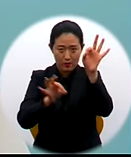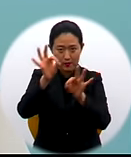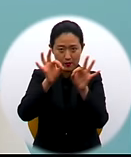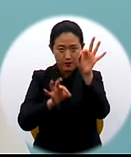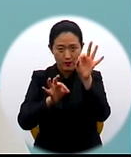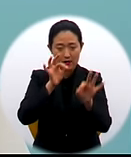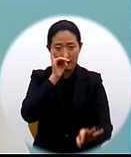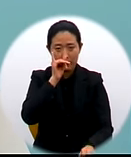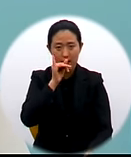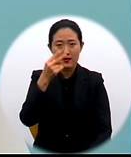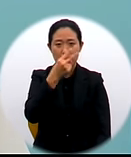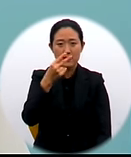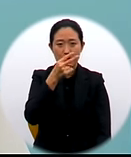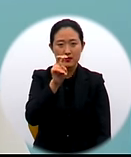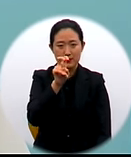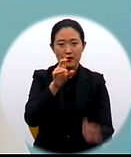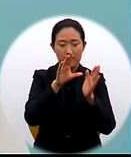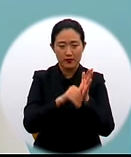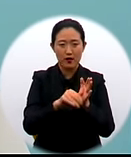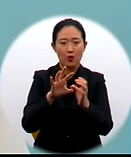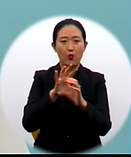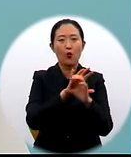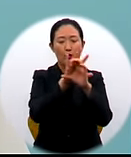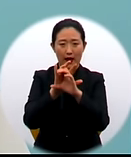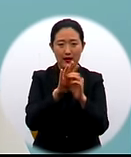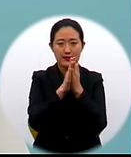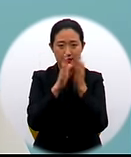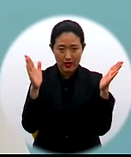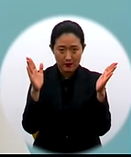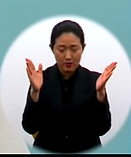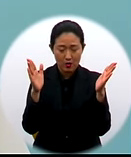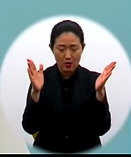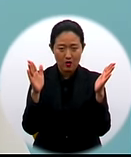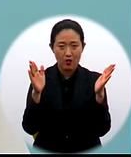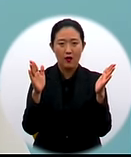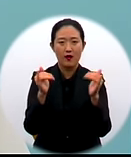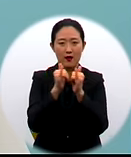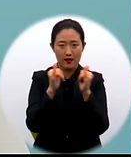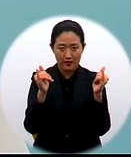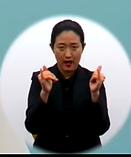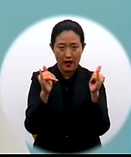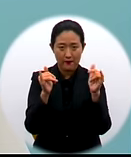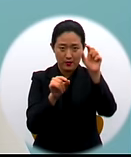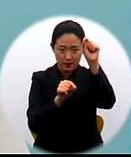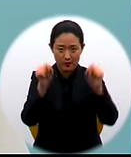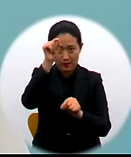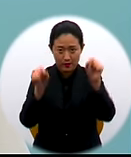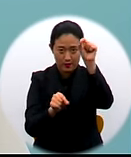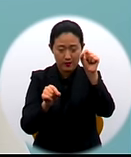나오는 랭킹에서 조금 순위 변화가 있는 이유는 18년에서 23년 사이에 전 세계가 무엇을 겪었죠? 코로나를